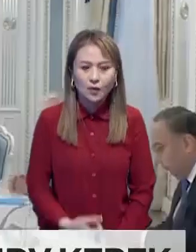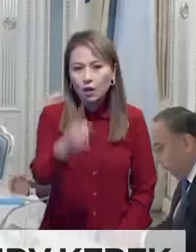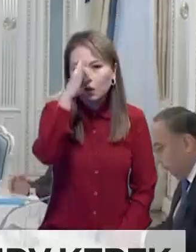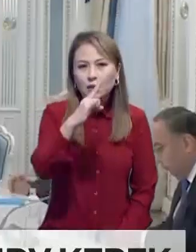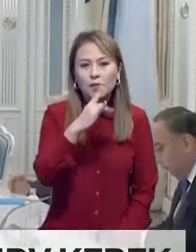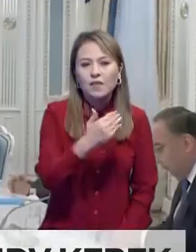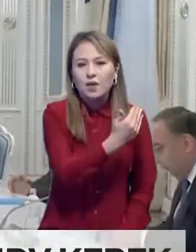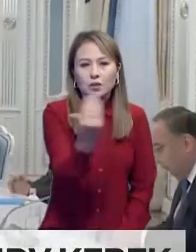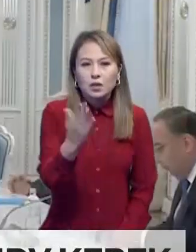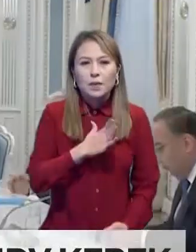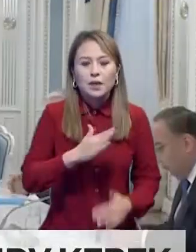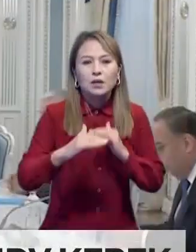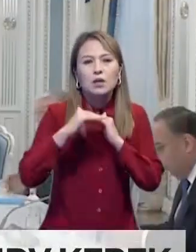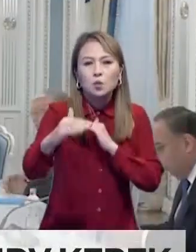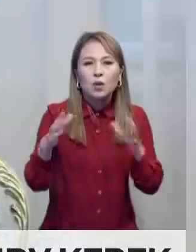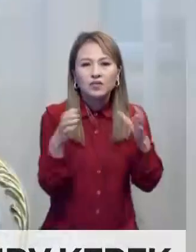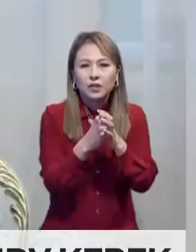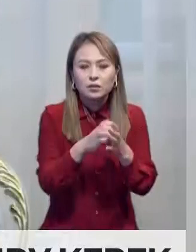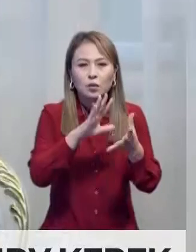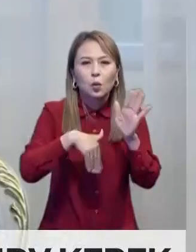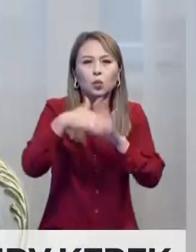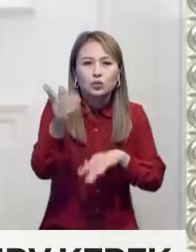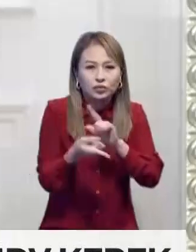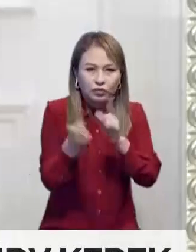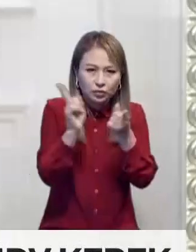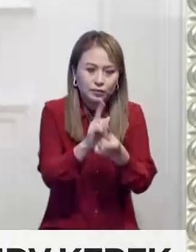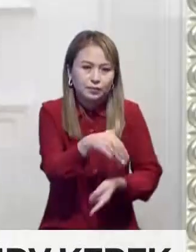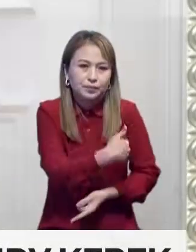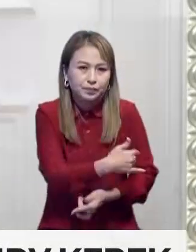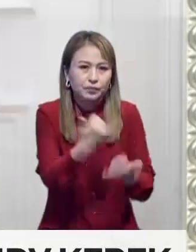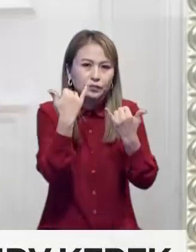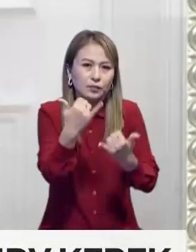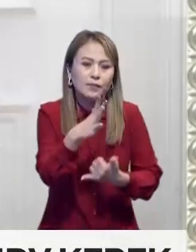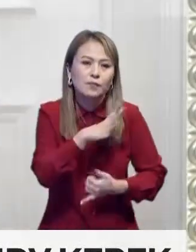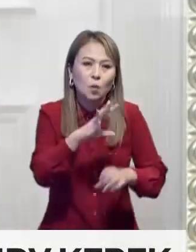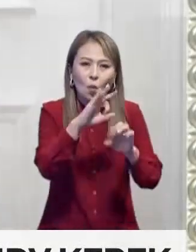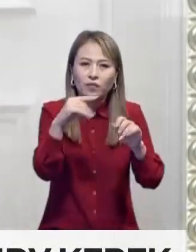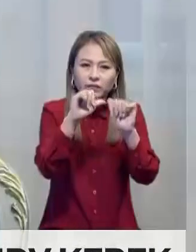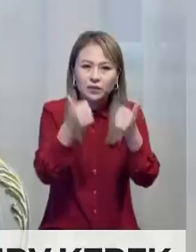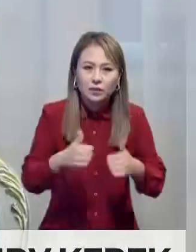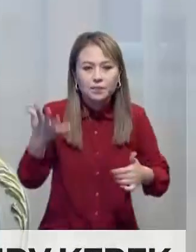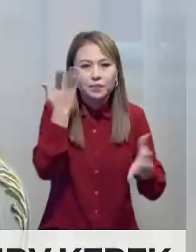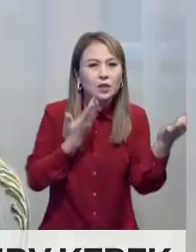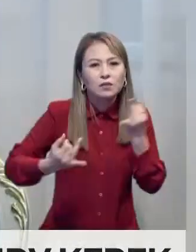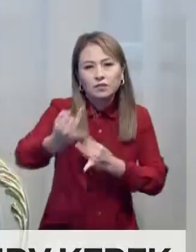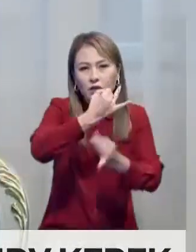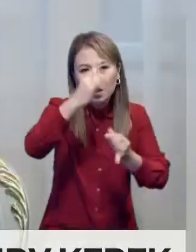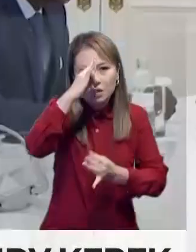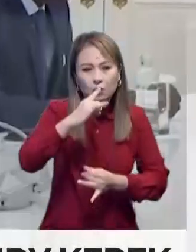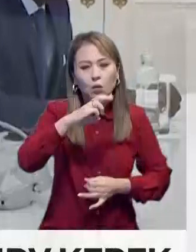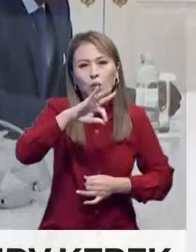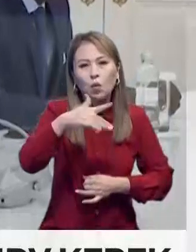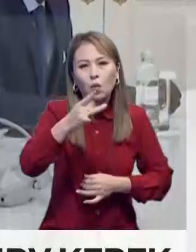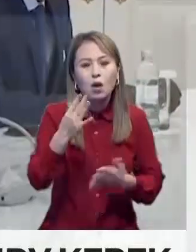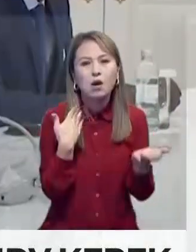Қазақстан сіздің еліңізбен жан-жақты ынтымақтастықты ілгерілетуге мүдделі. Бұған дейінгі бейресми әңгімелесу барысында біз Қазақстан мен Тог